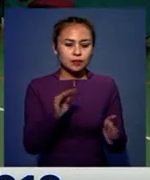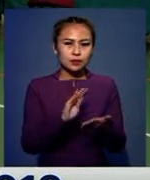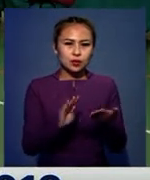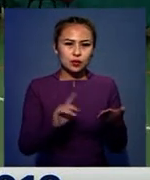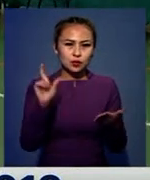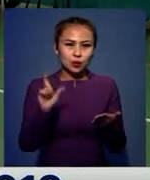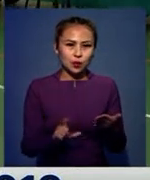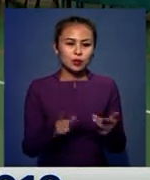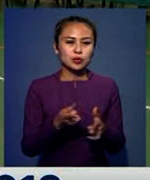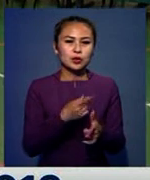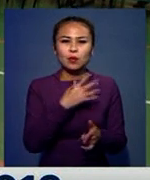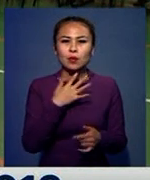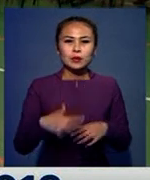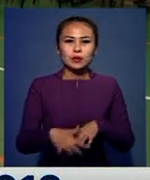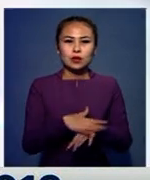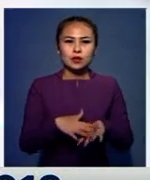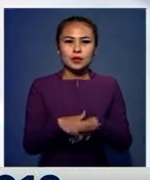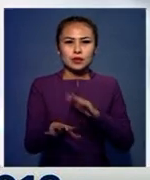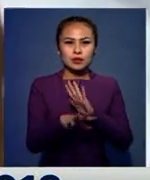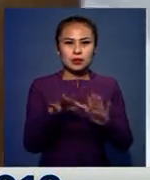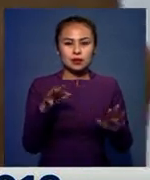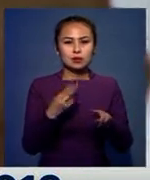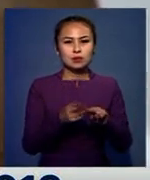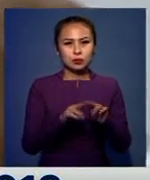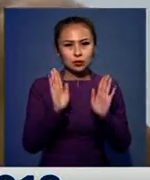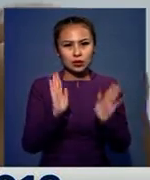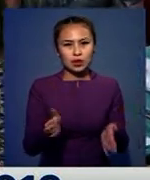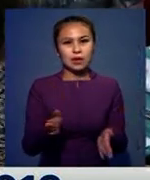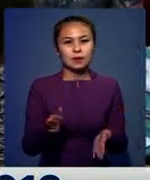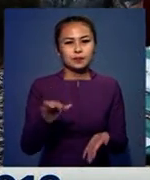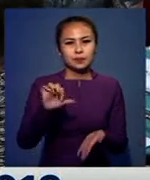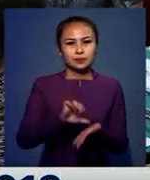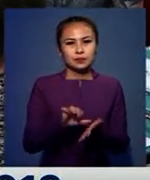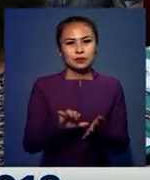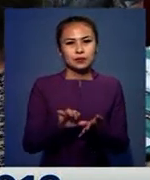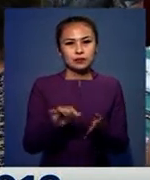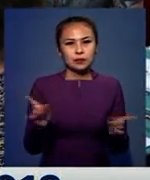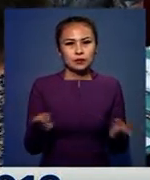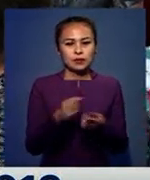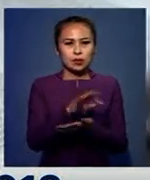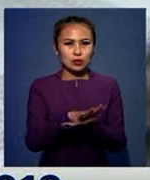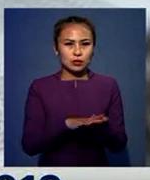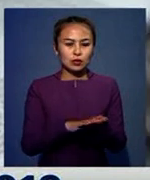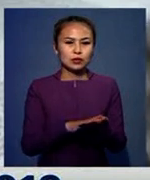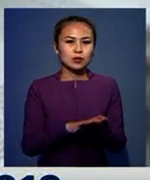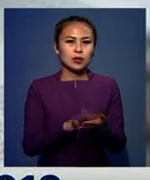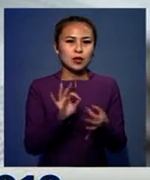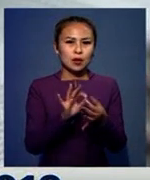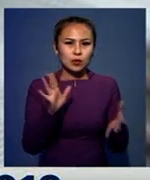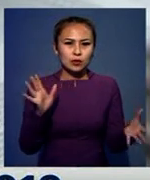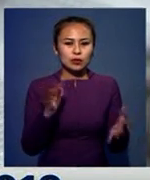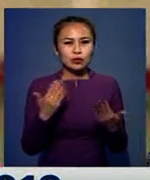берді. Жазушы көпшілік халықтың таңдауымен сайланатын президент еліміздің қалыптасқан даму үрдісін одан әрі